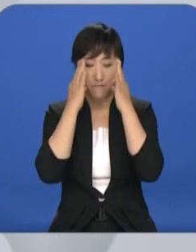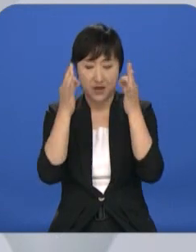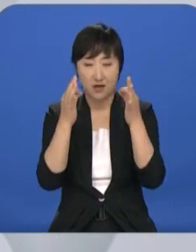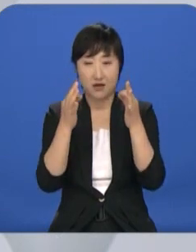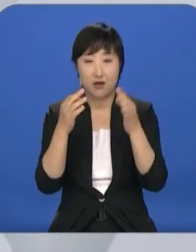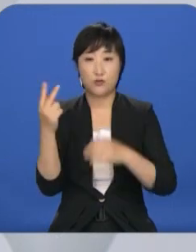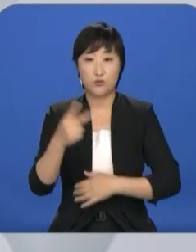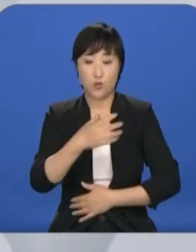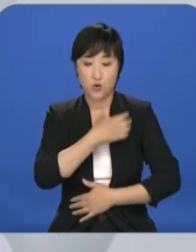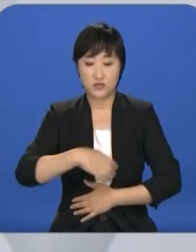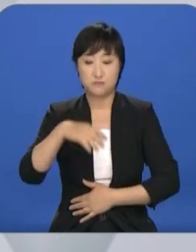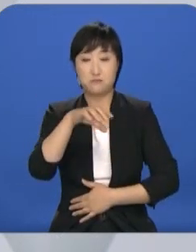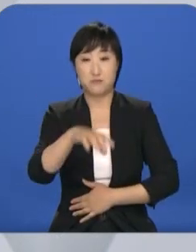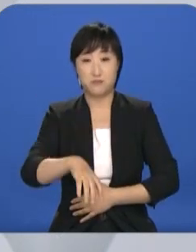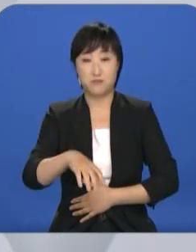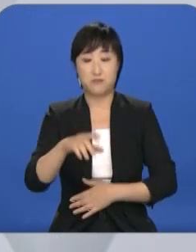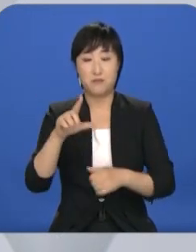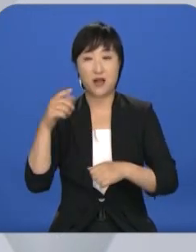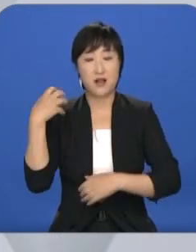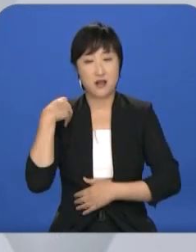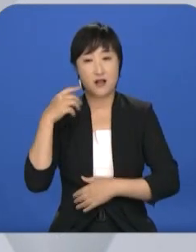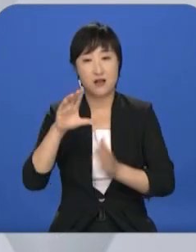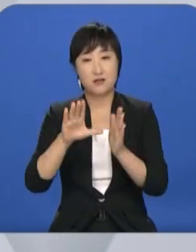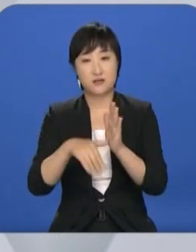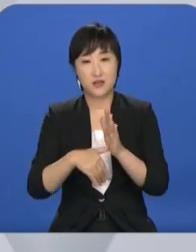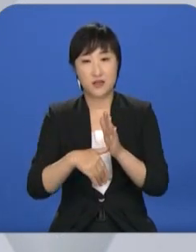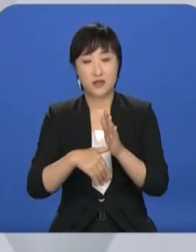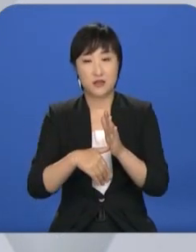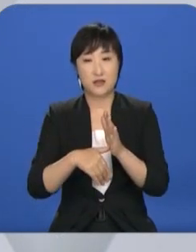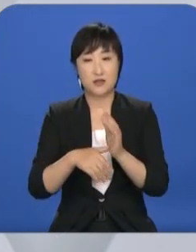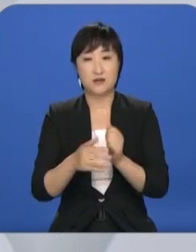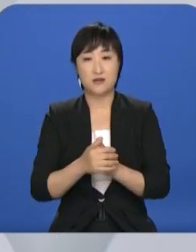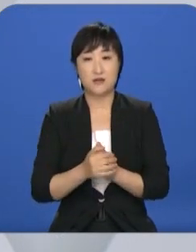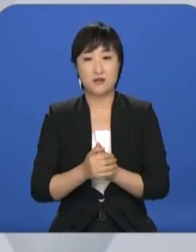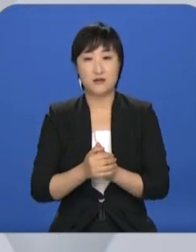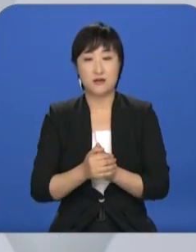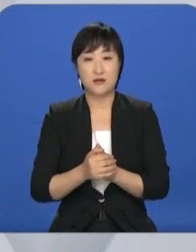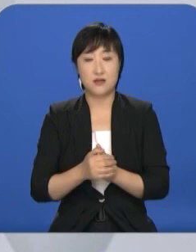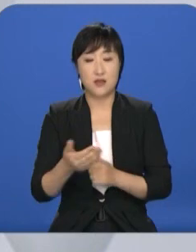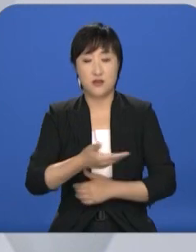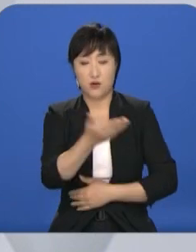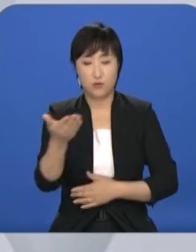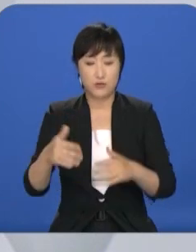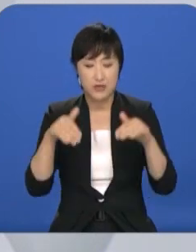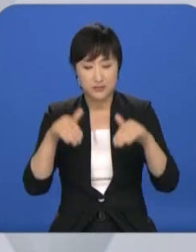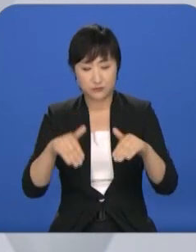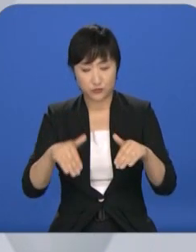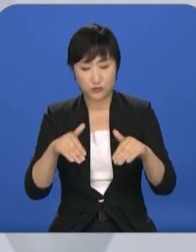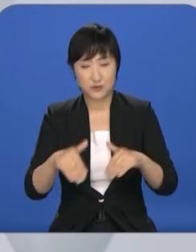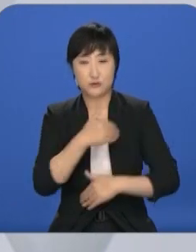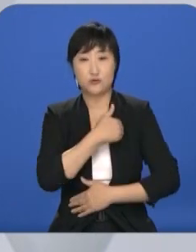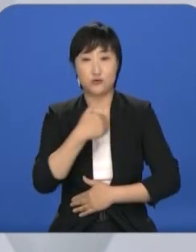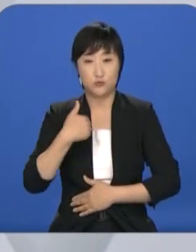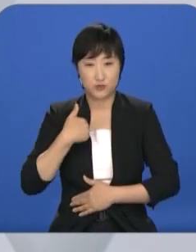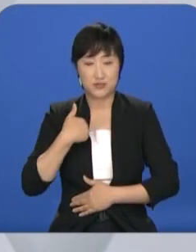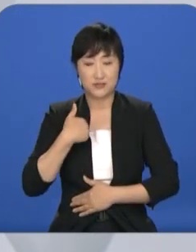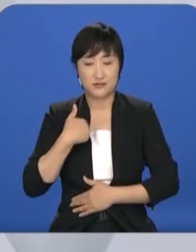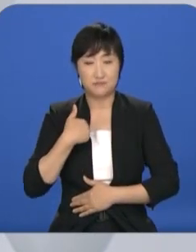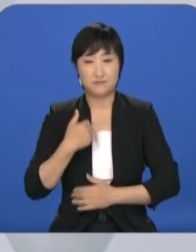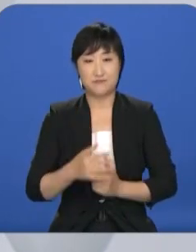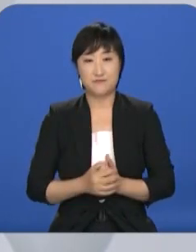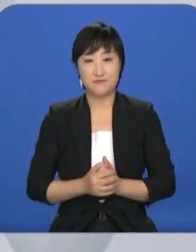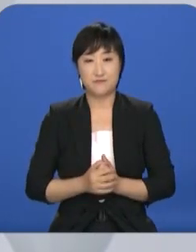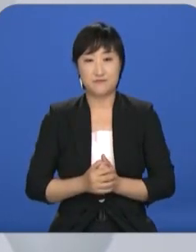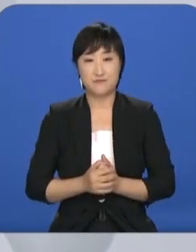다하였고 읍면장 재직 시에는 다수 서민의 신분금 역할을 충분히